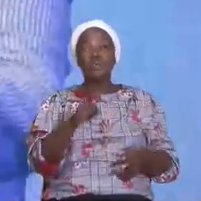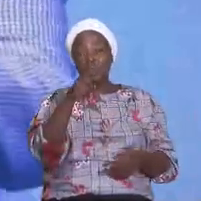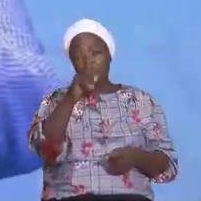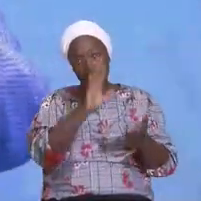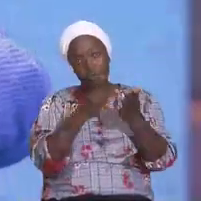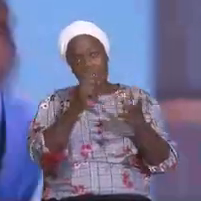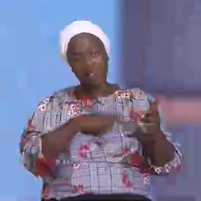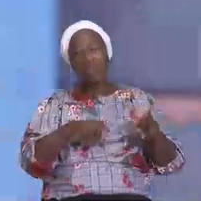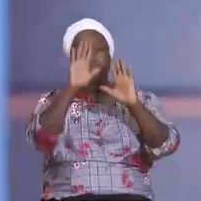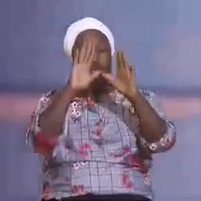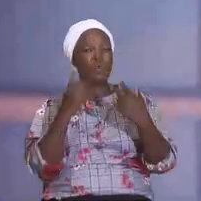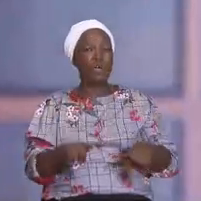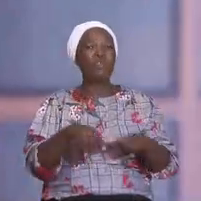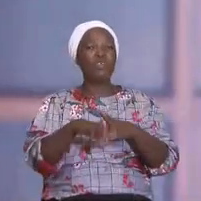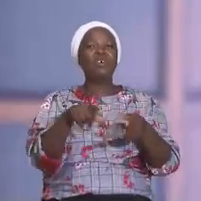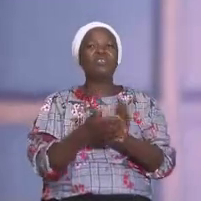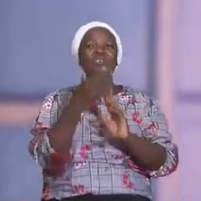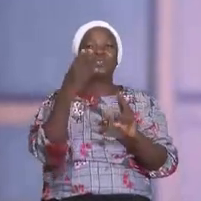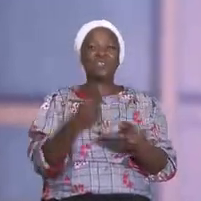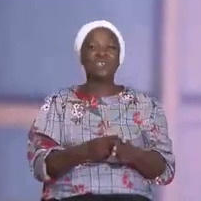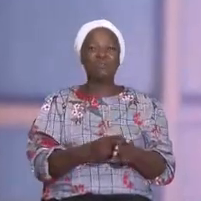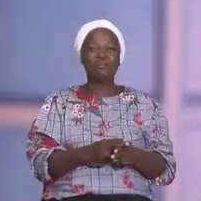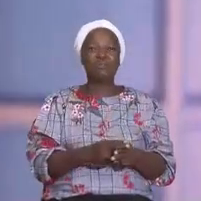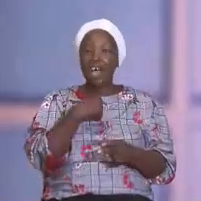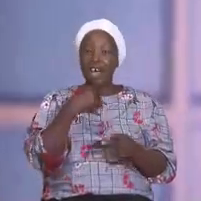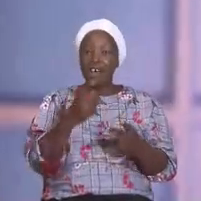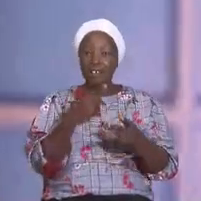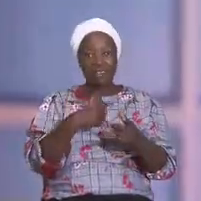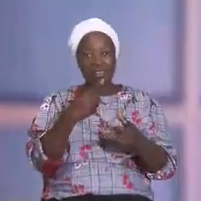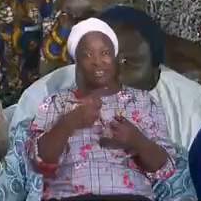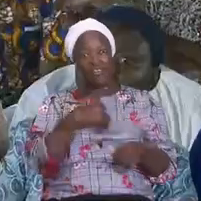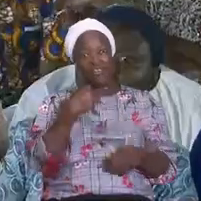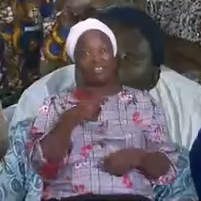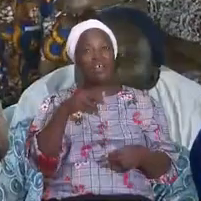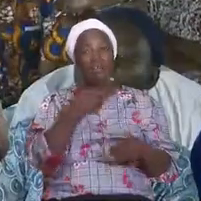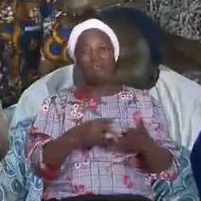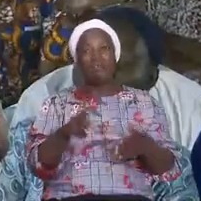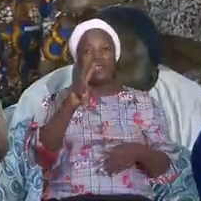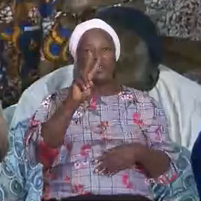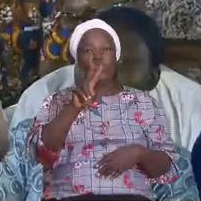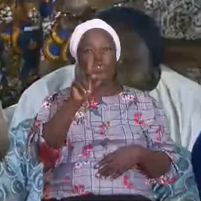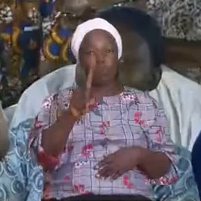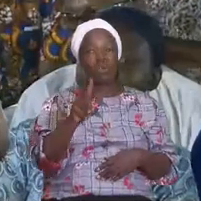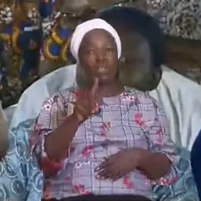voir. Et quand tu glorifies Dieu, le miracle viendra dans ta